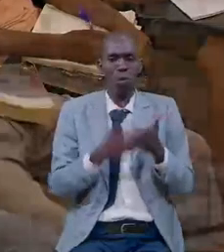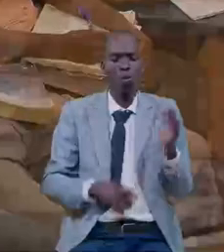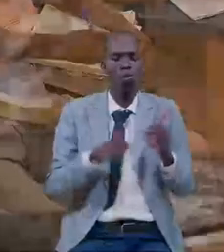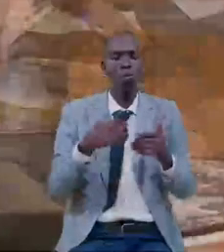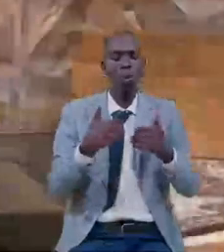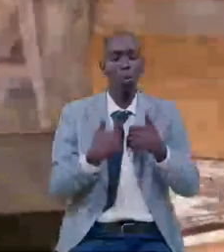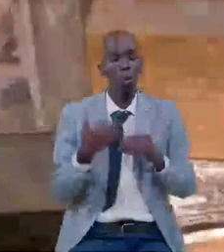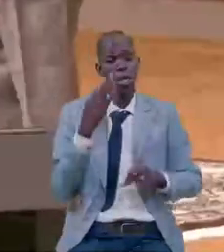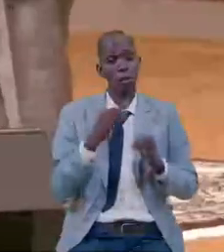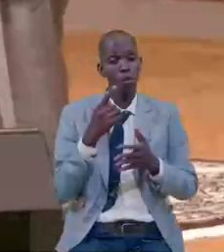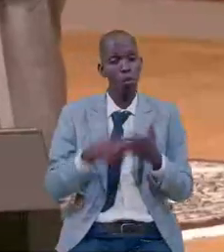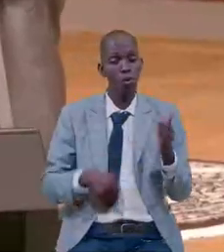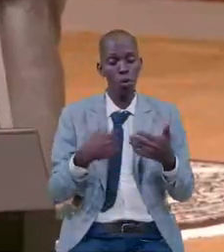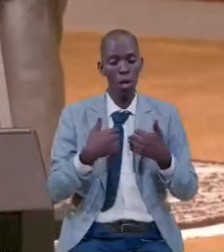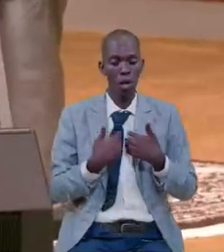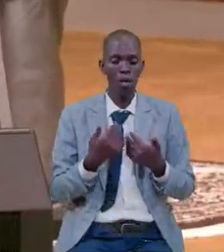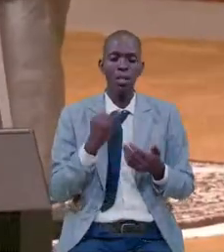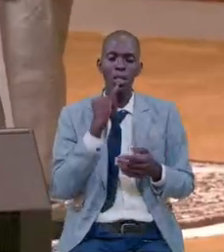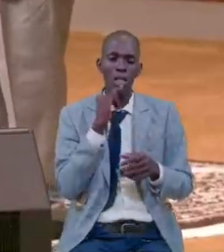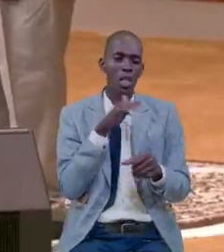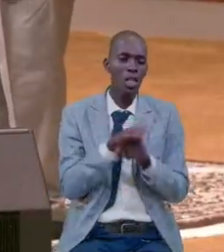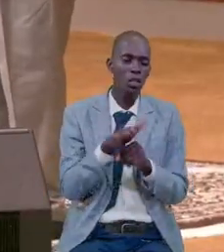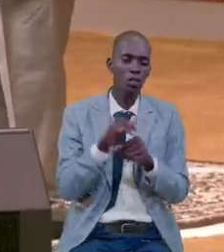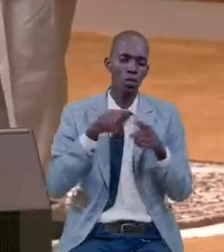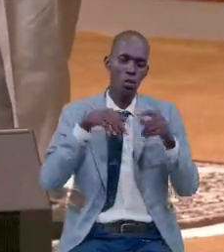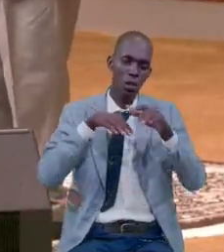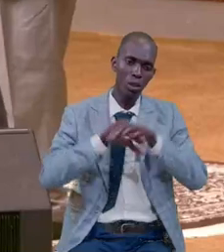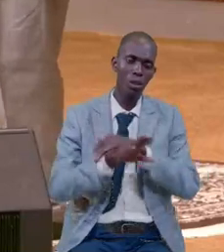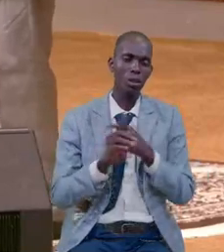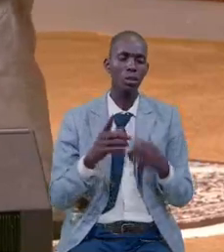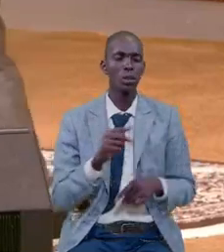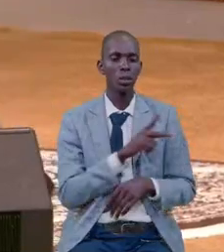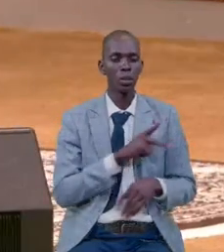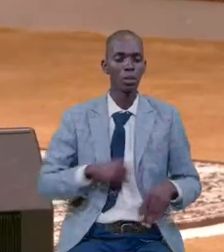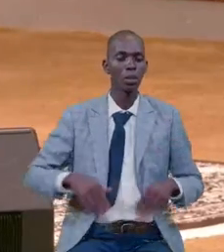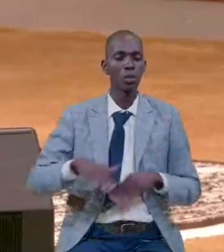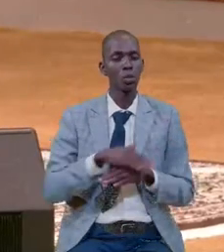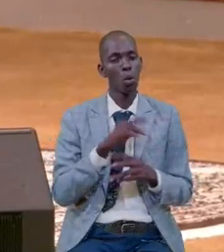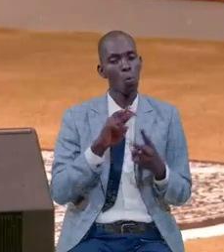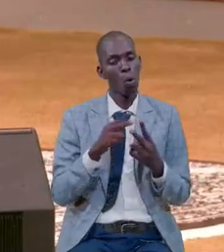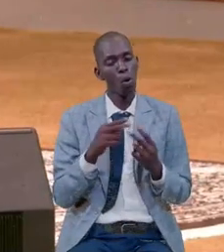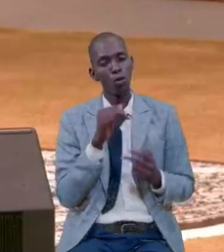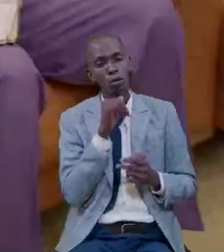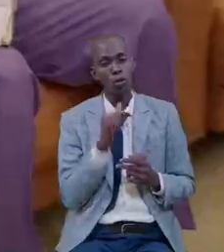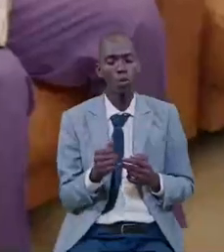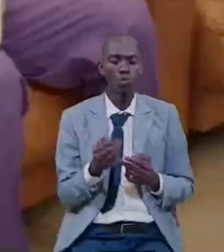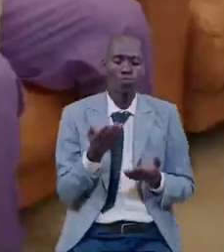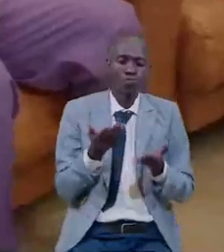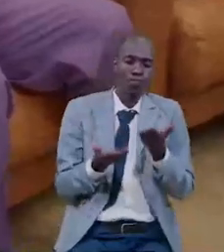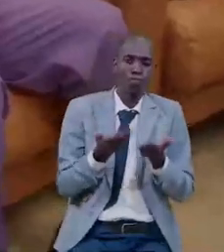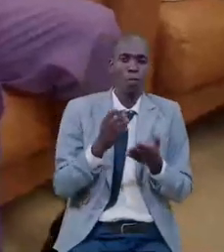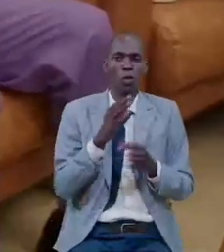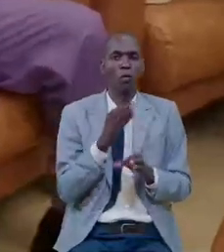avez est suffisant pour vous faire entrer dans le royaume ou pas? Évaluez votre foi